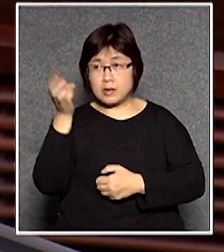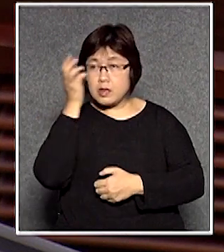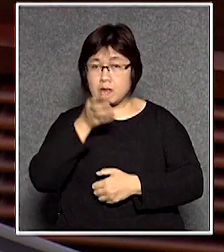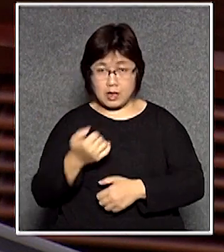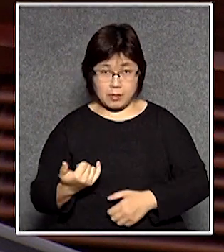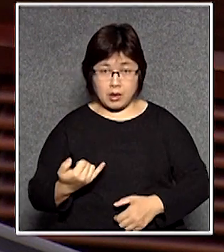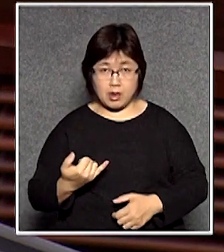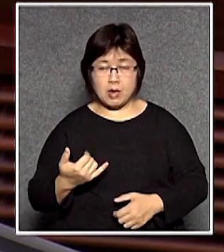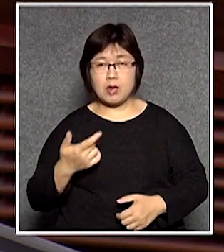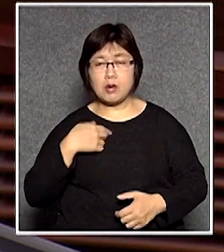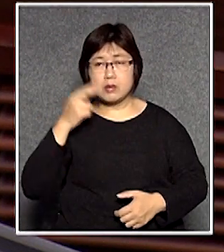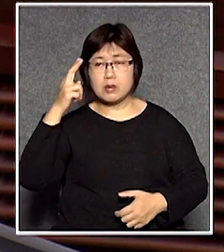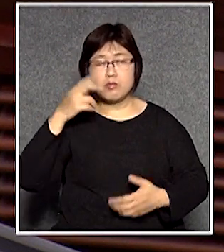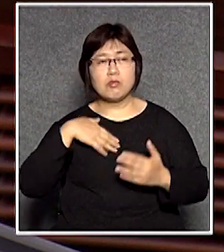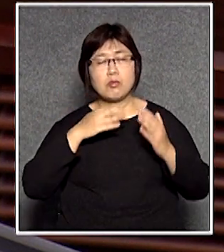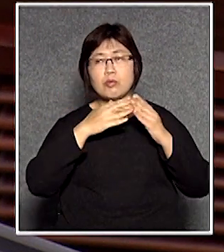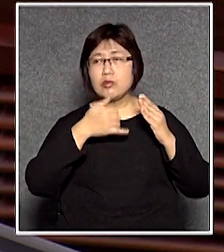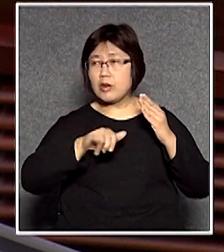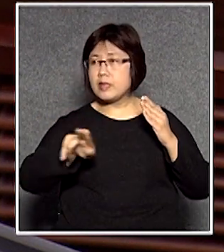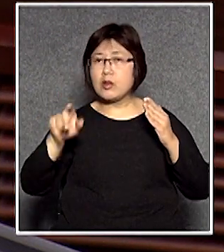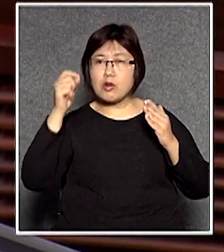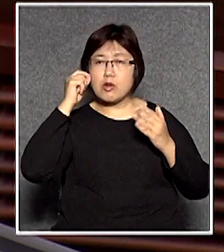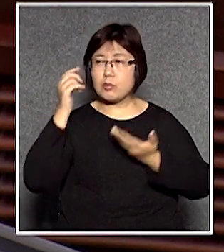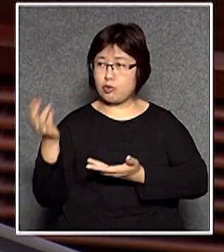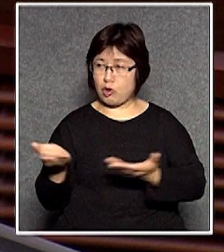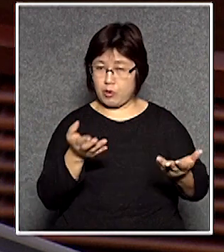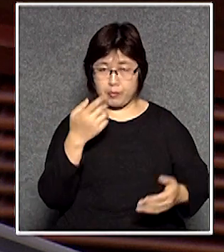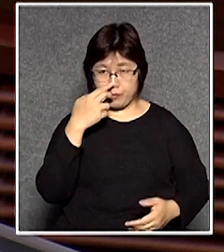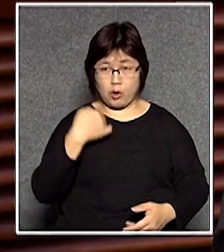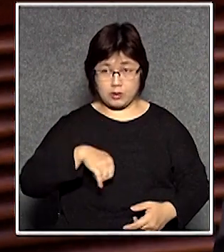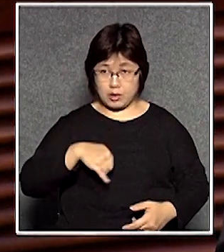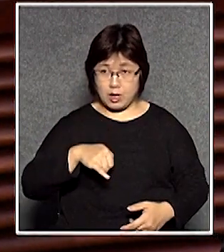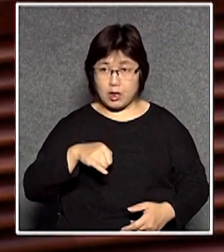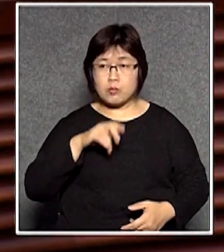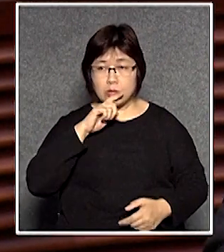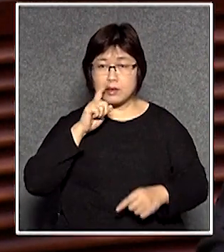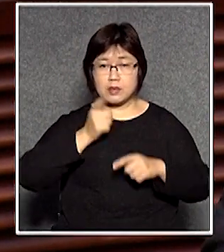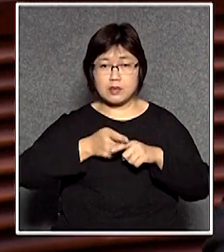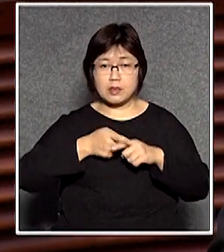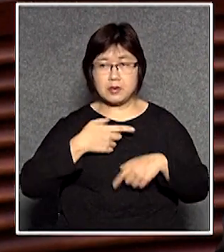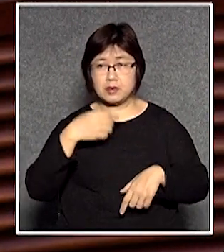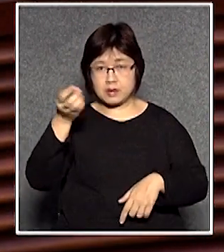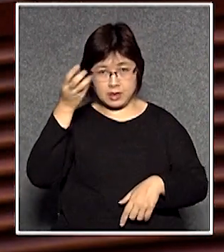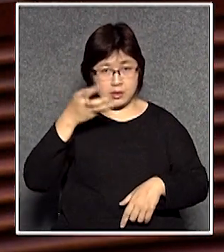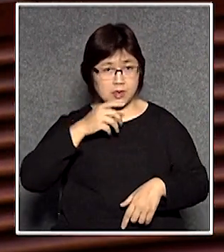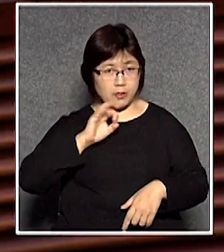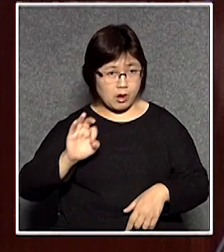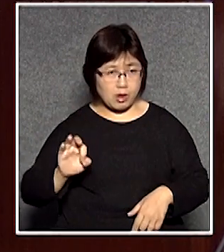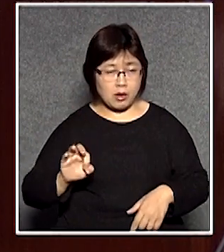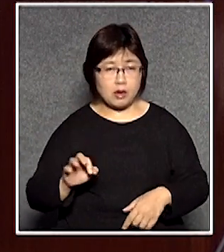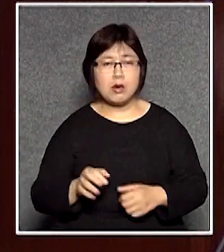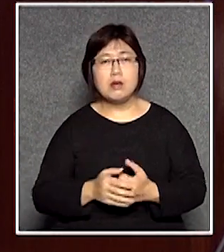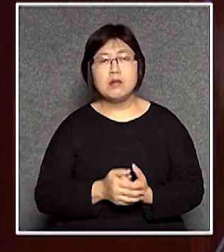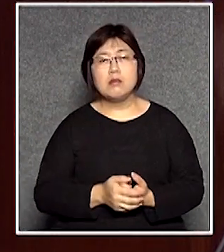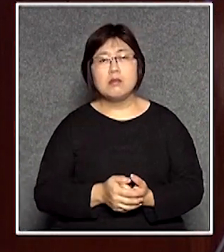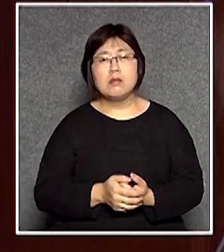為？係咪我每一次出門口，我見到女人我就唔可以讓佢？咁咧，如果係咁嘅情況，有冇歧視嘅行為喺度咧？主席，